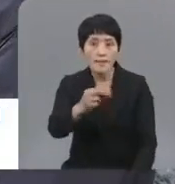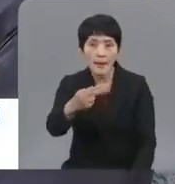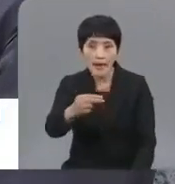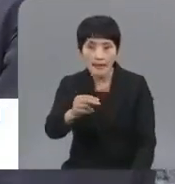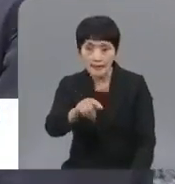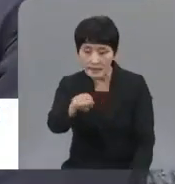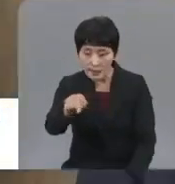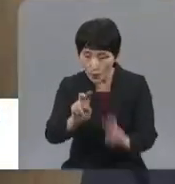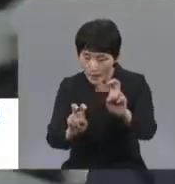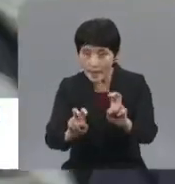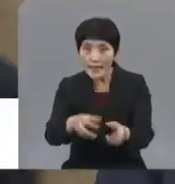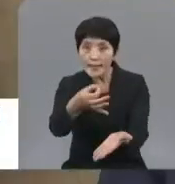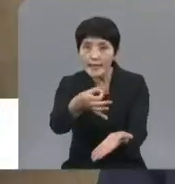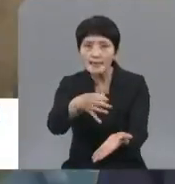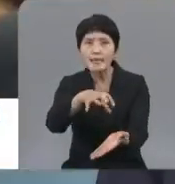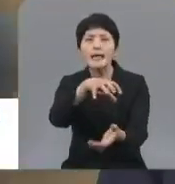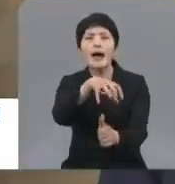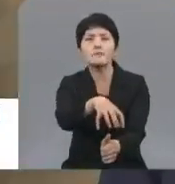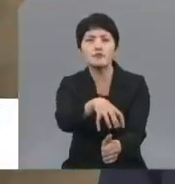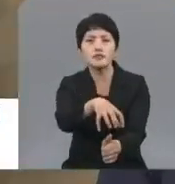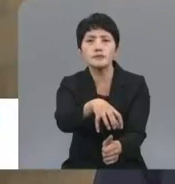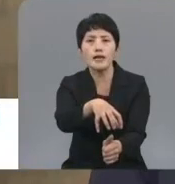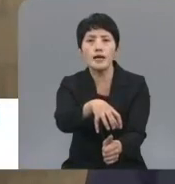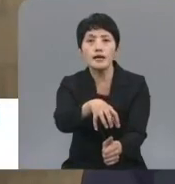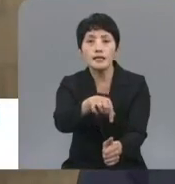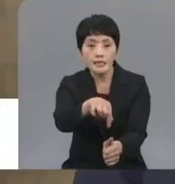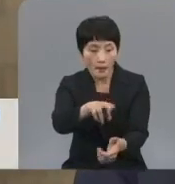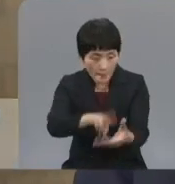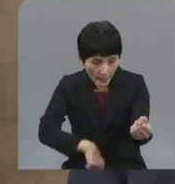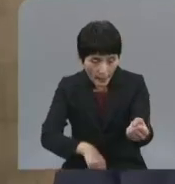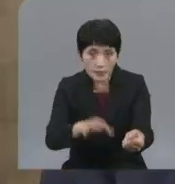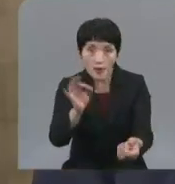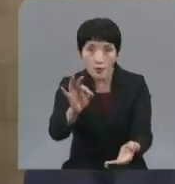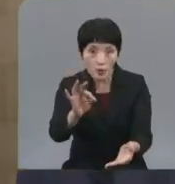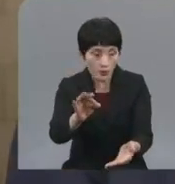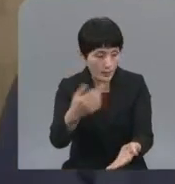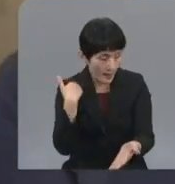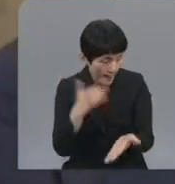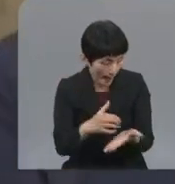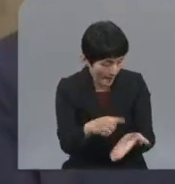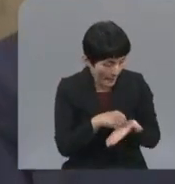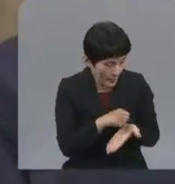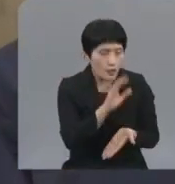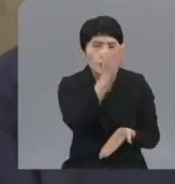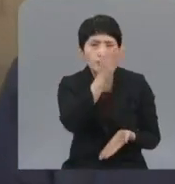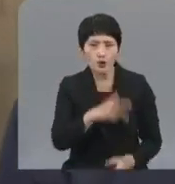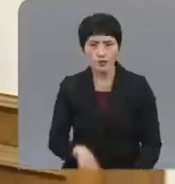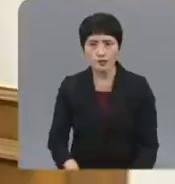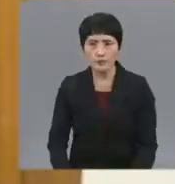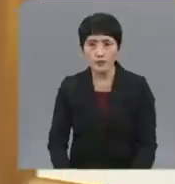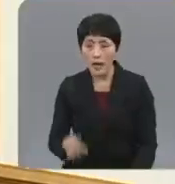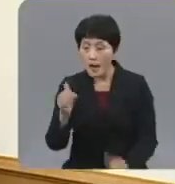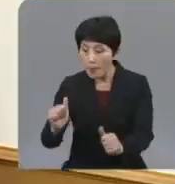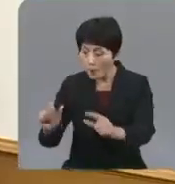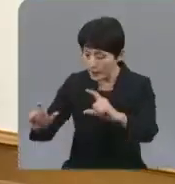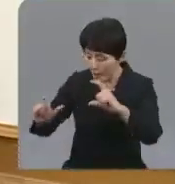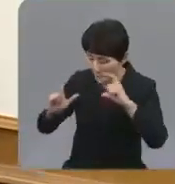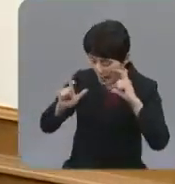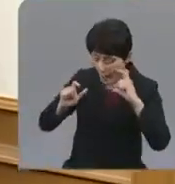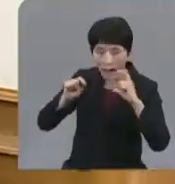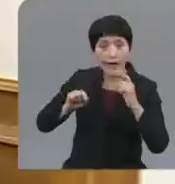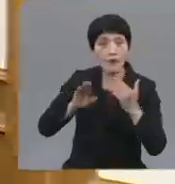трудовой мобилизации требует передать эти средства им юристы представляющие интересы истцов